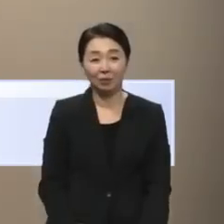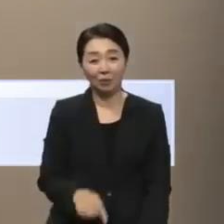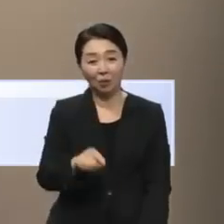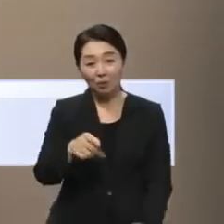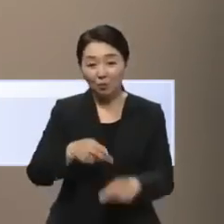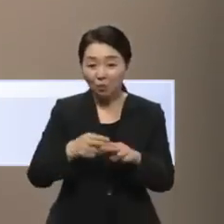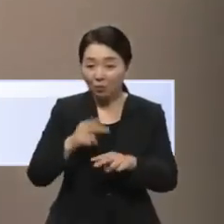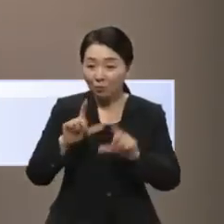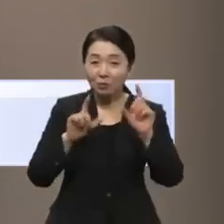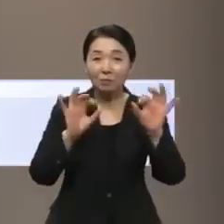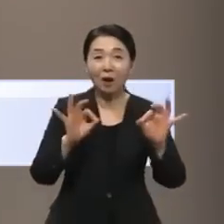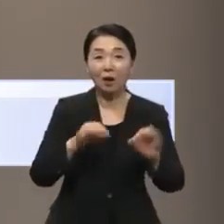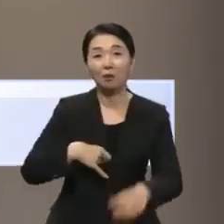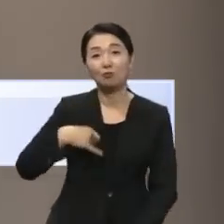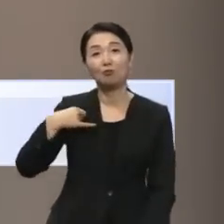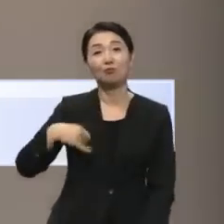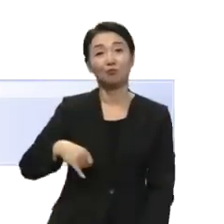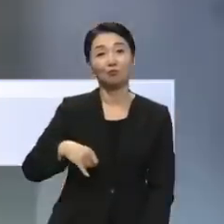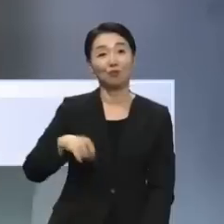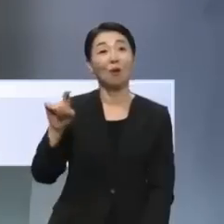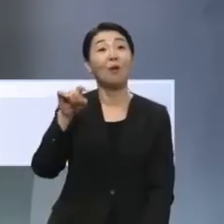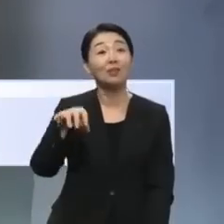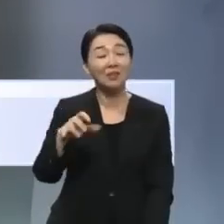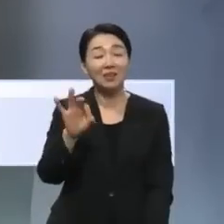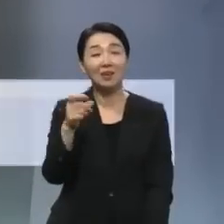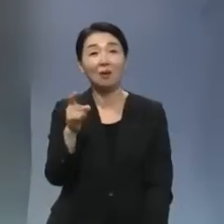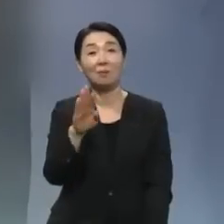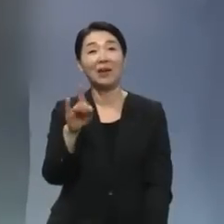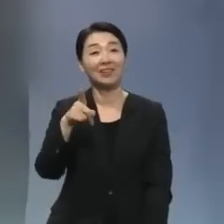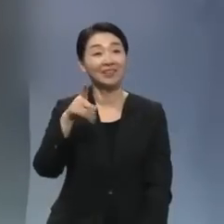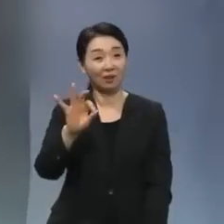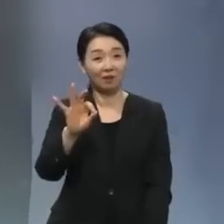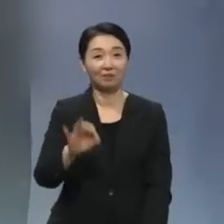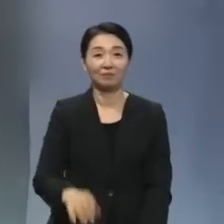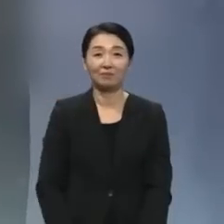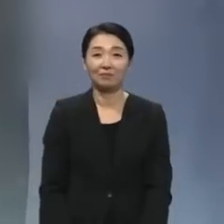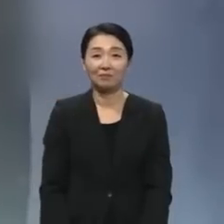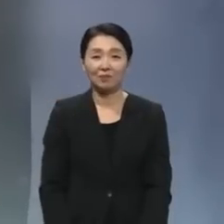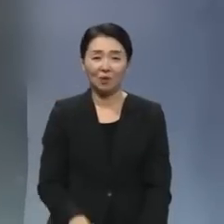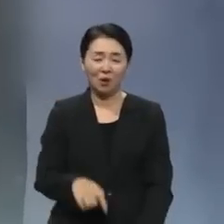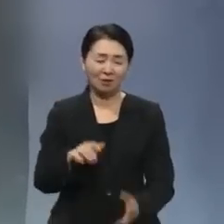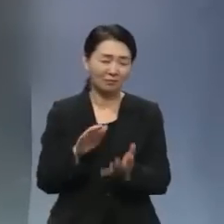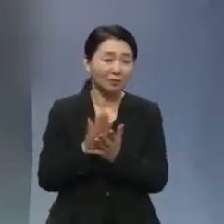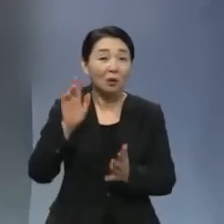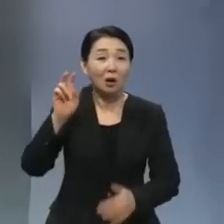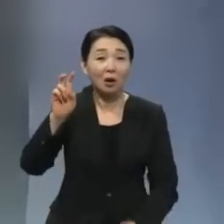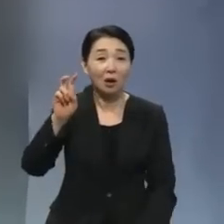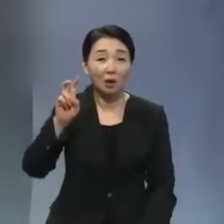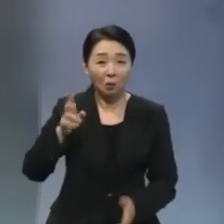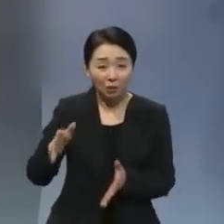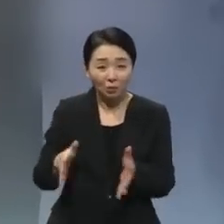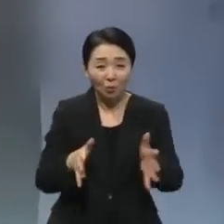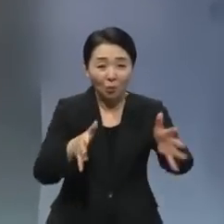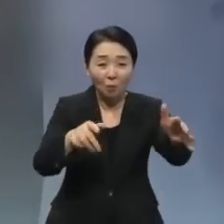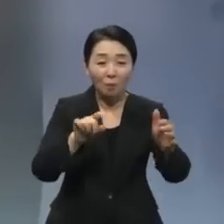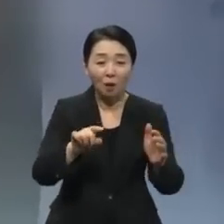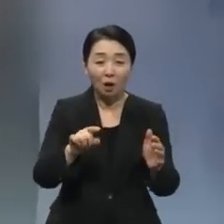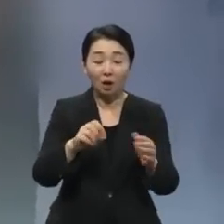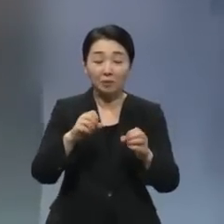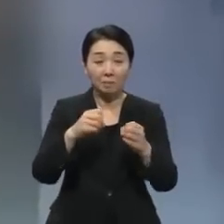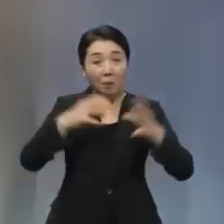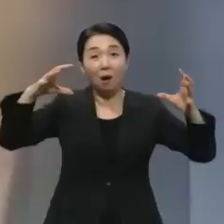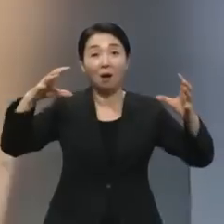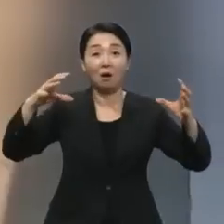요리 장면, 중국 동북부 허베이성에서 포착이 됐습니다. 그리고 또 얼마나 뜨거우면은 도로가 이렇게 펑